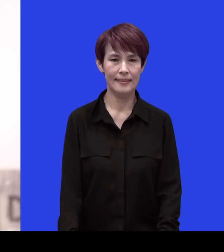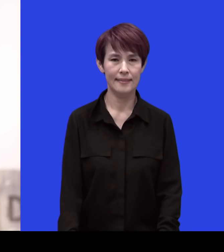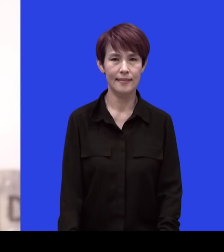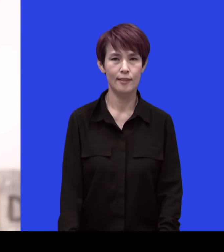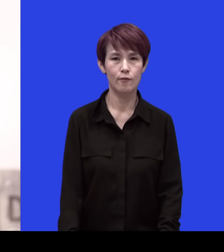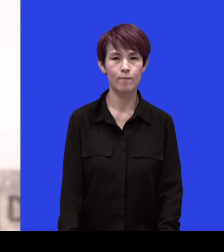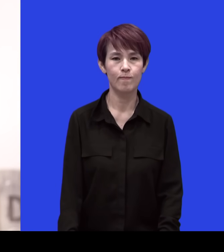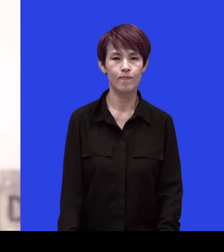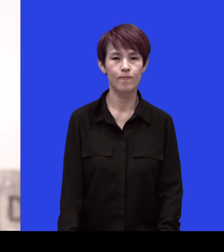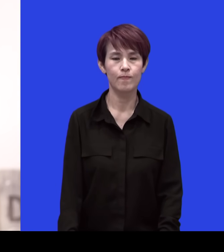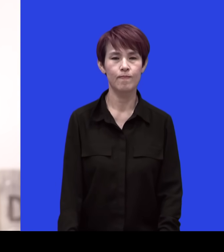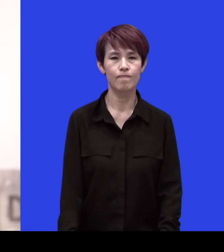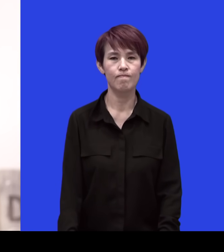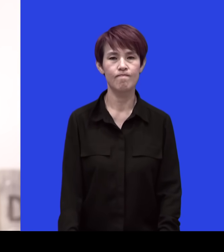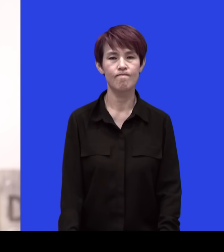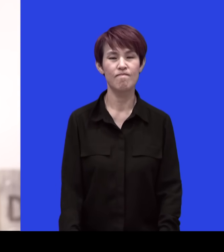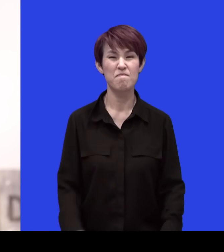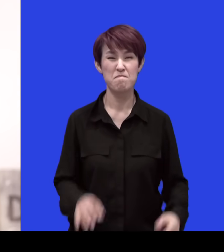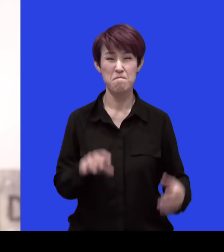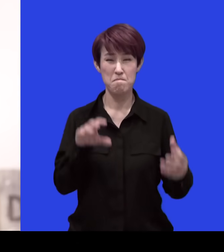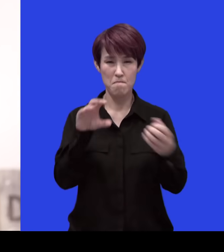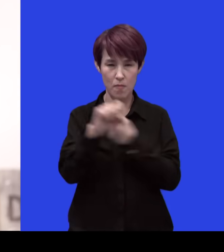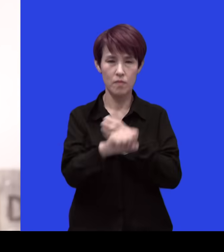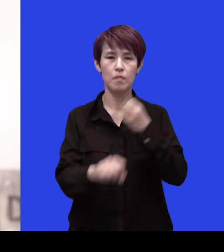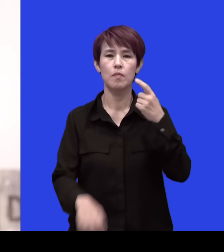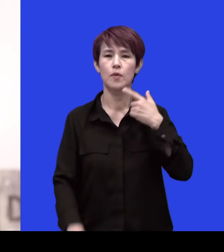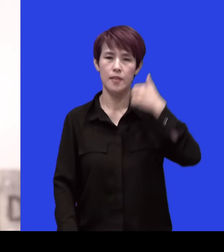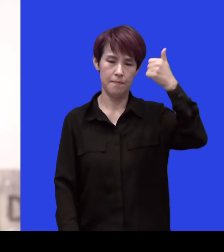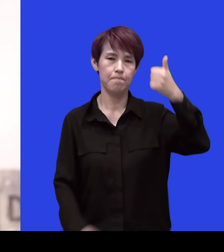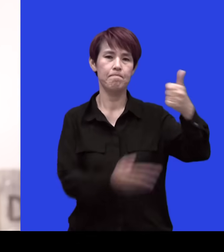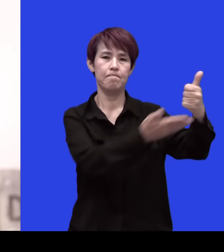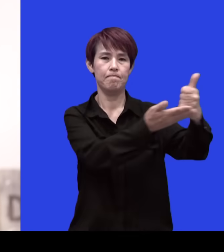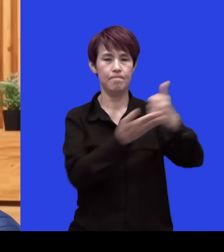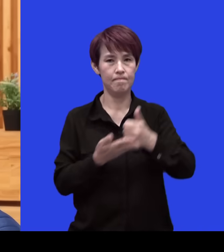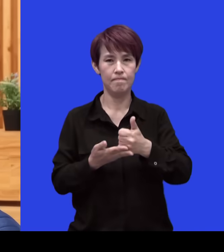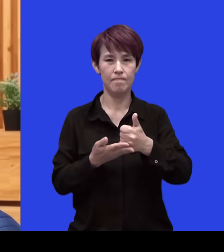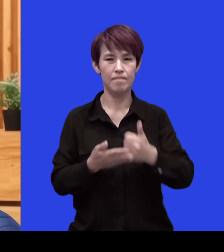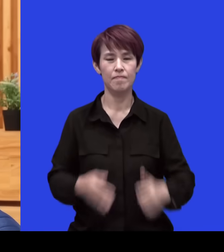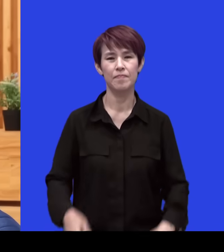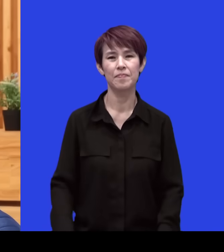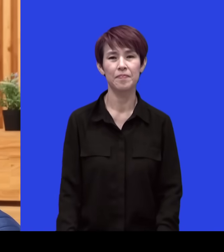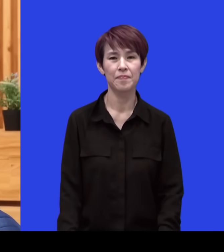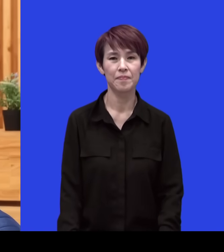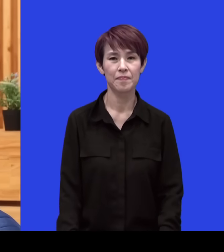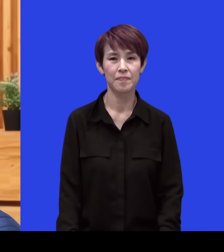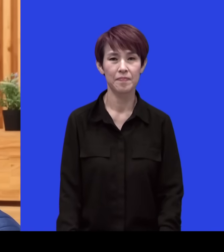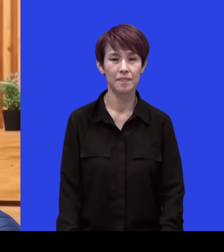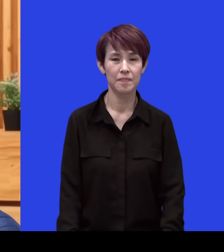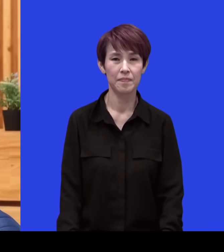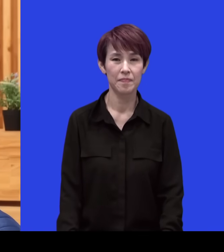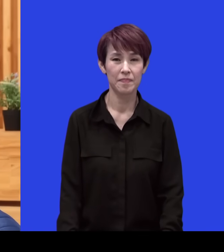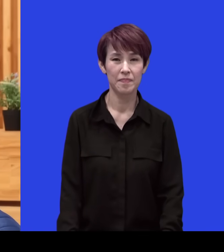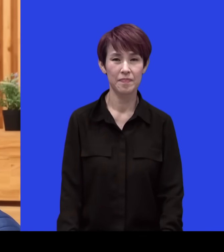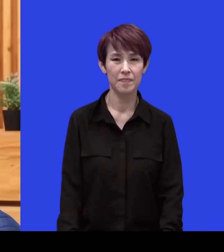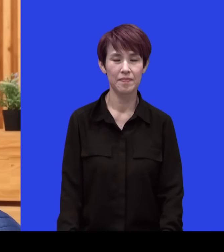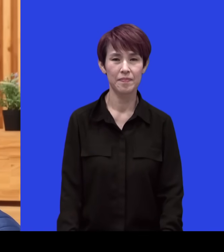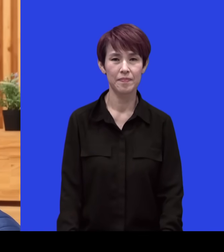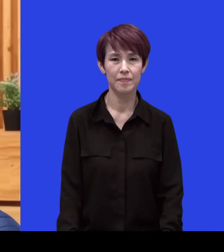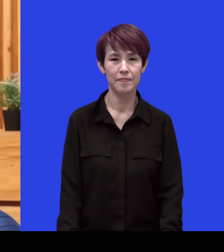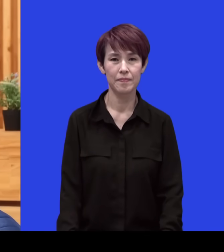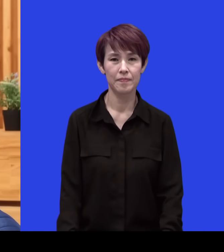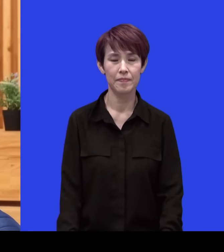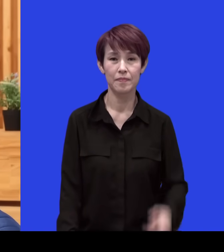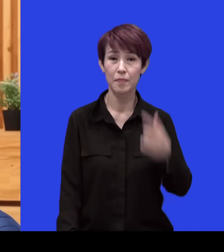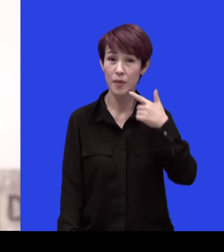예. 그리고 바로 이제 다시 가서 목사님을 모시고 왔어요. 아, 또 우리 담임 목사님을. 예.